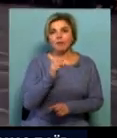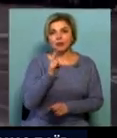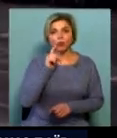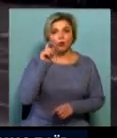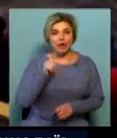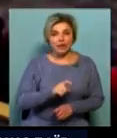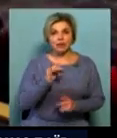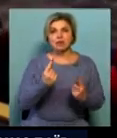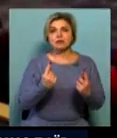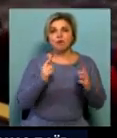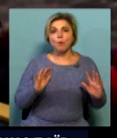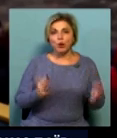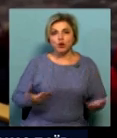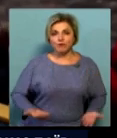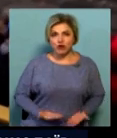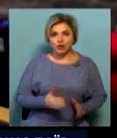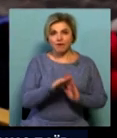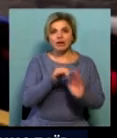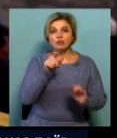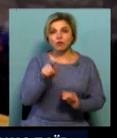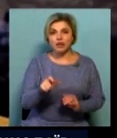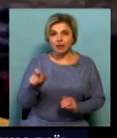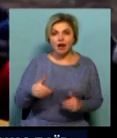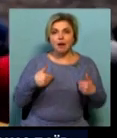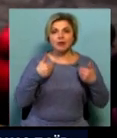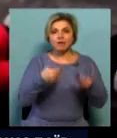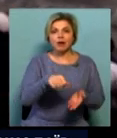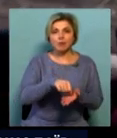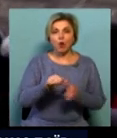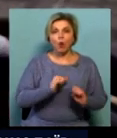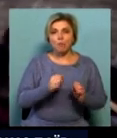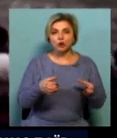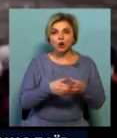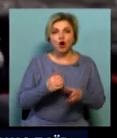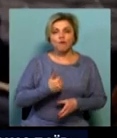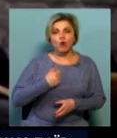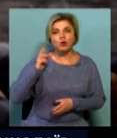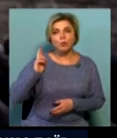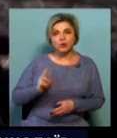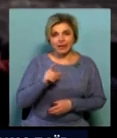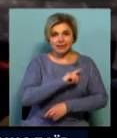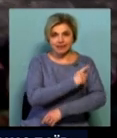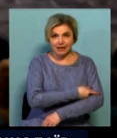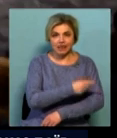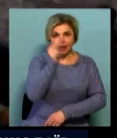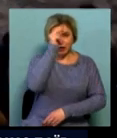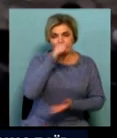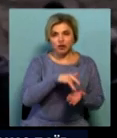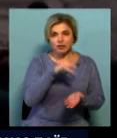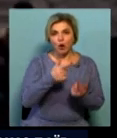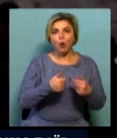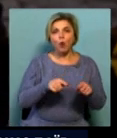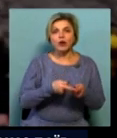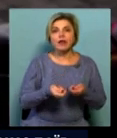Зі знаменною подією в житті призовників привітали представники командування військово-морських сил, навчального центру, органів